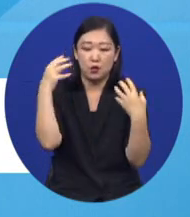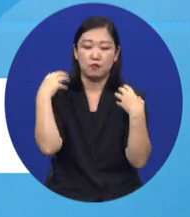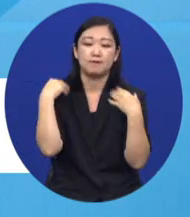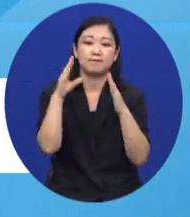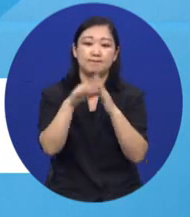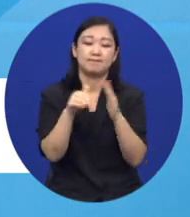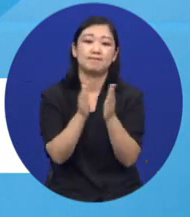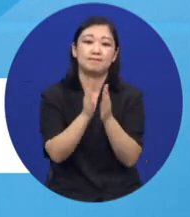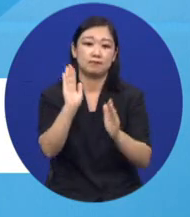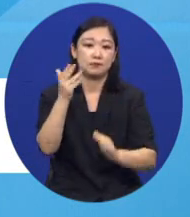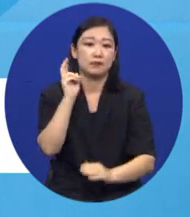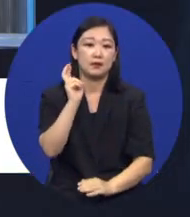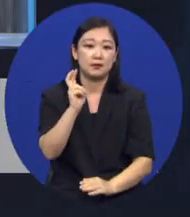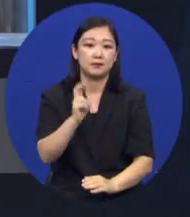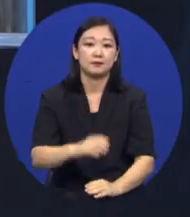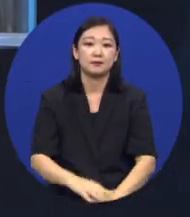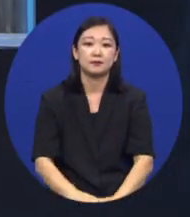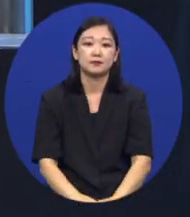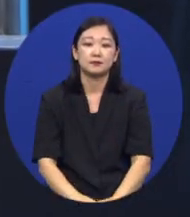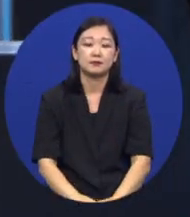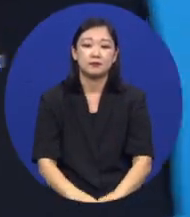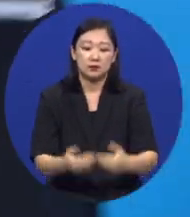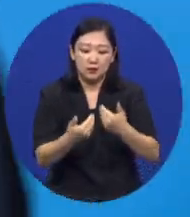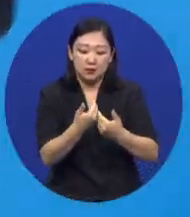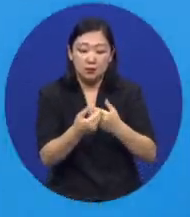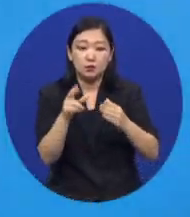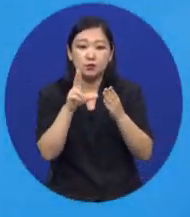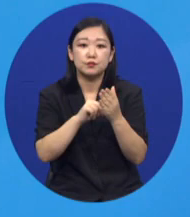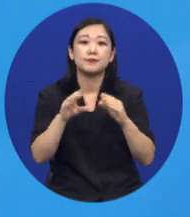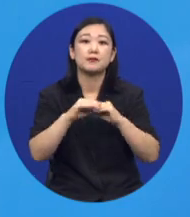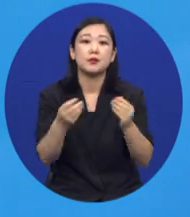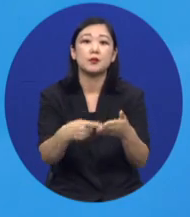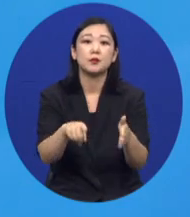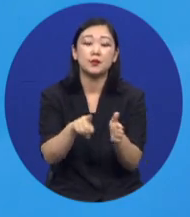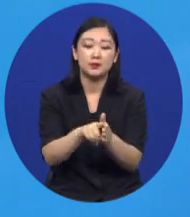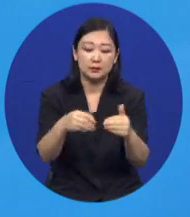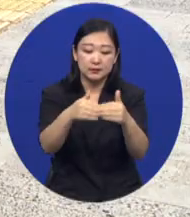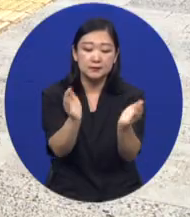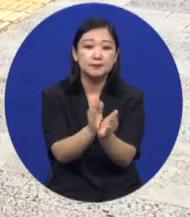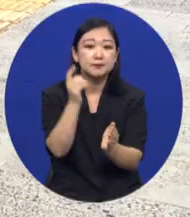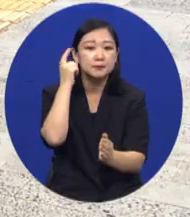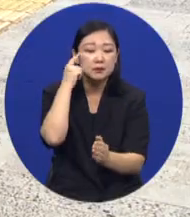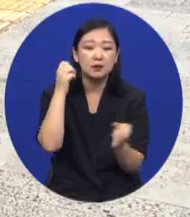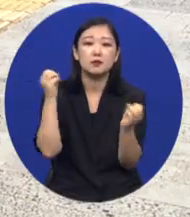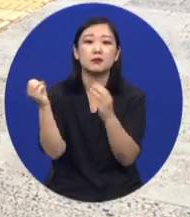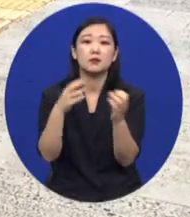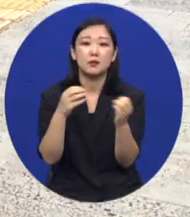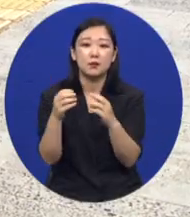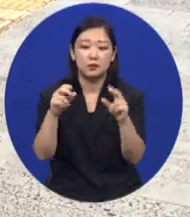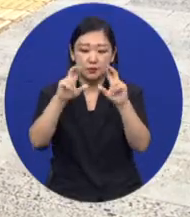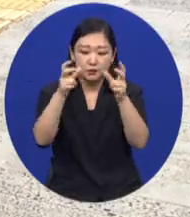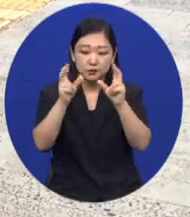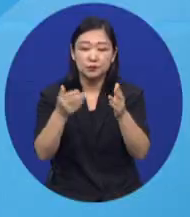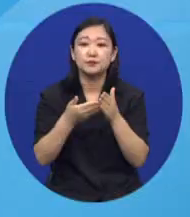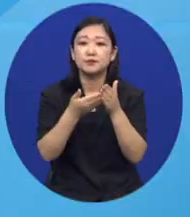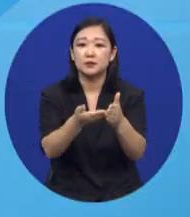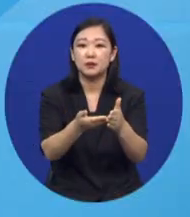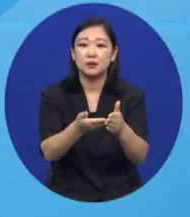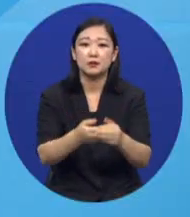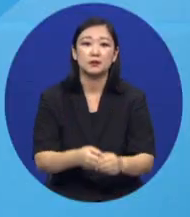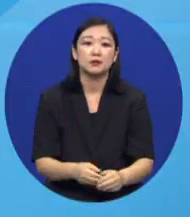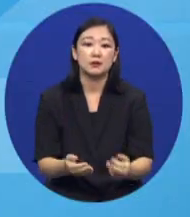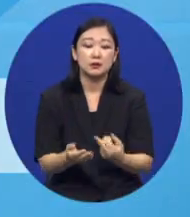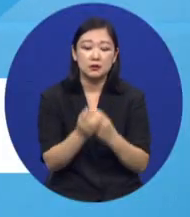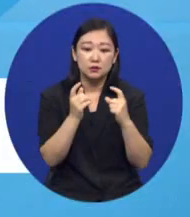시대가 시작될 것입니다. 갈등 문제 해결을 위해선 집단지성과 대화를 키워드로 제시했습니다.